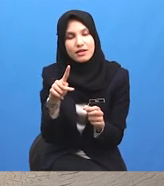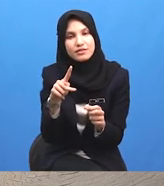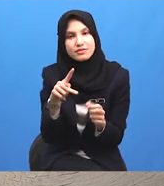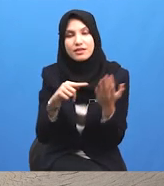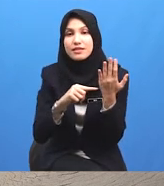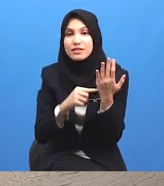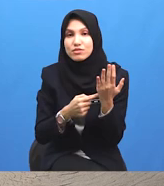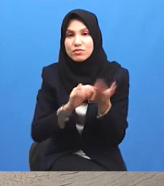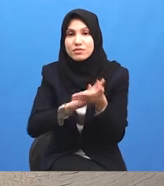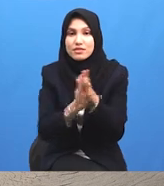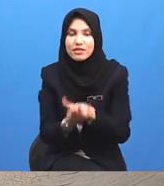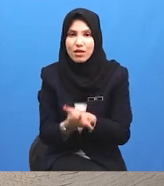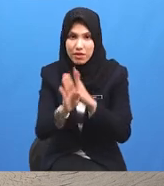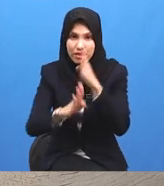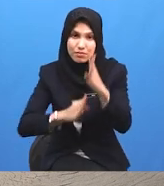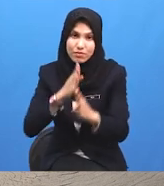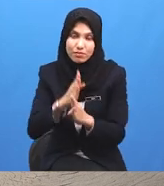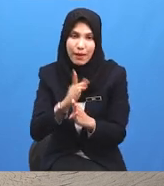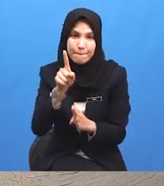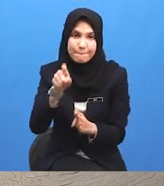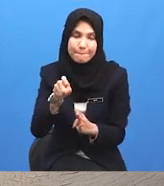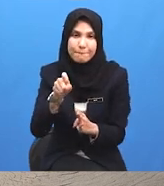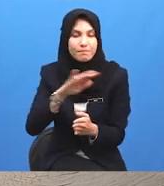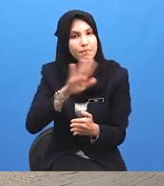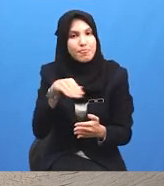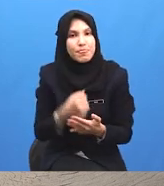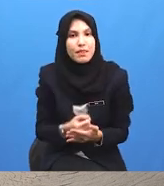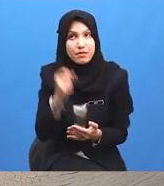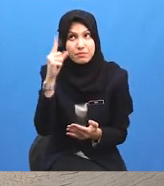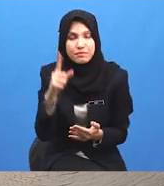bumi. Mesti kamu semua tengah fikir,